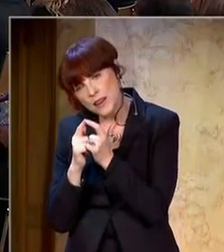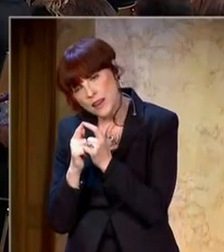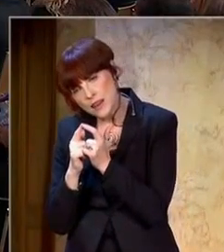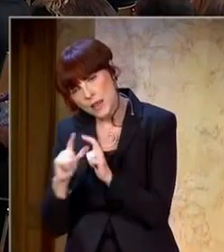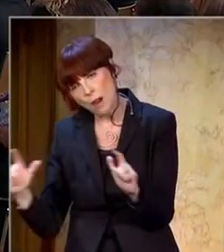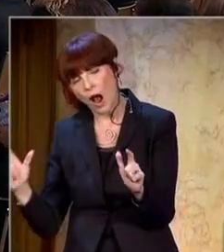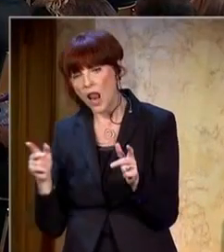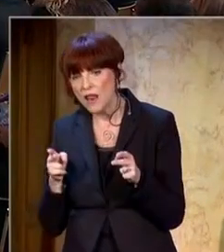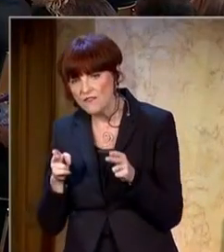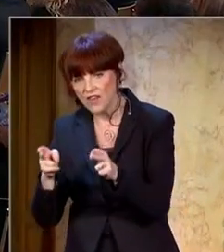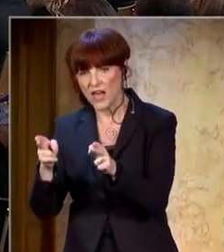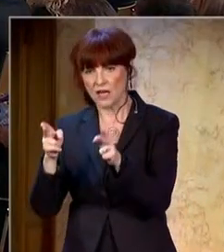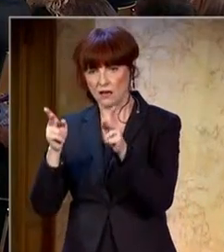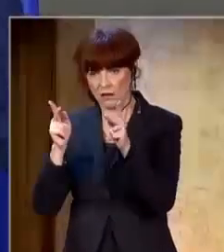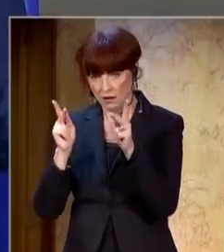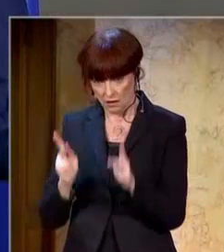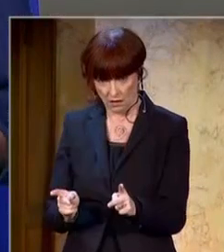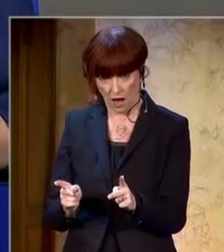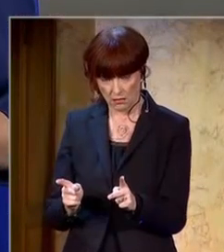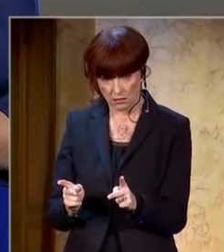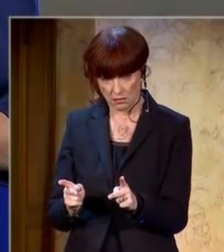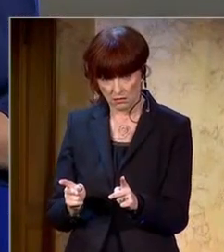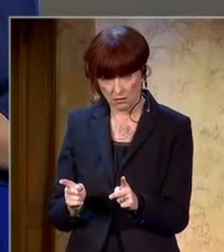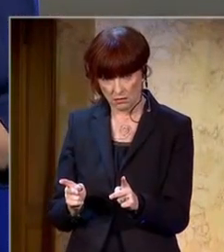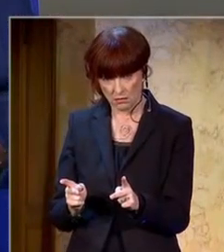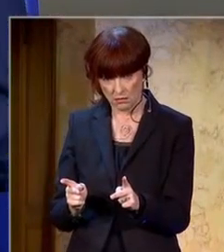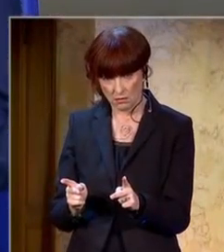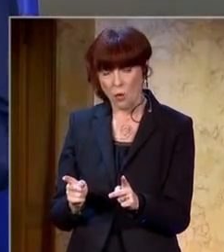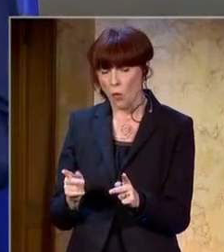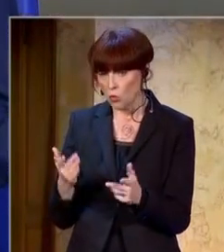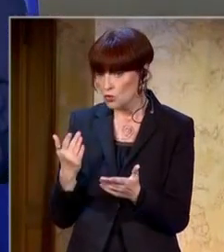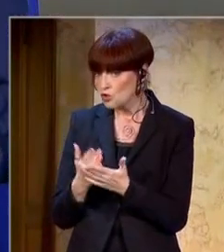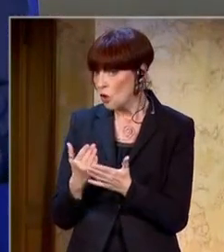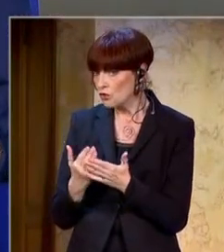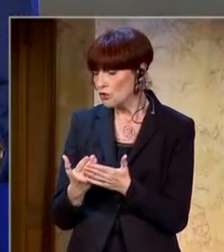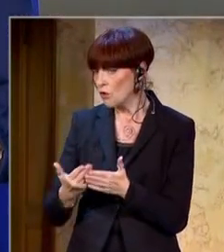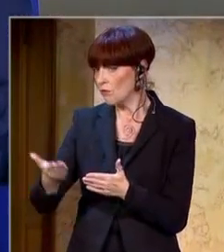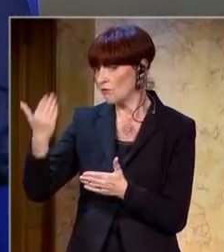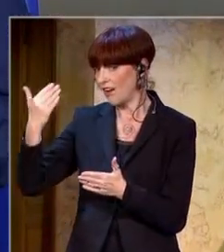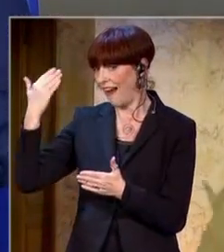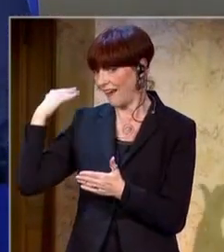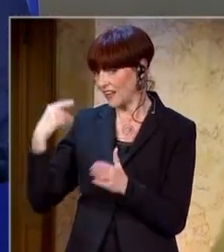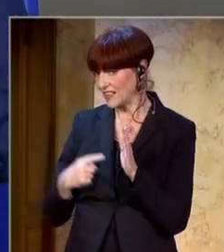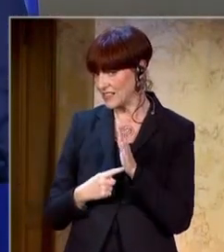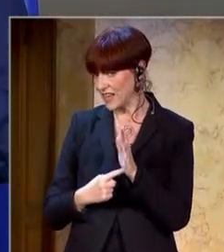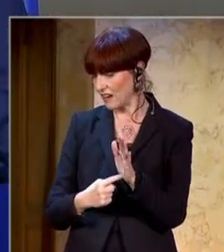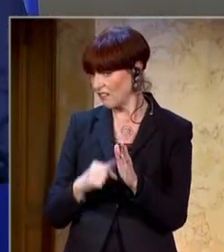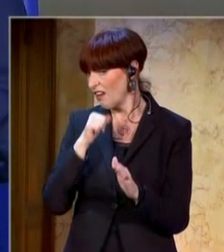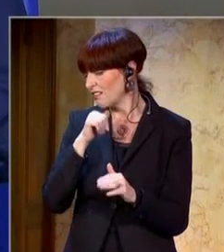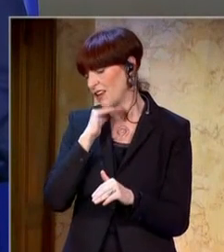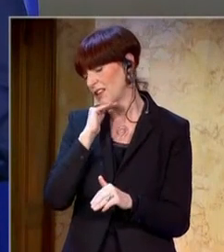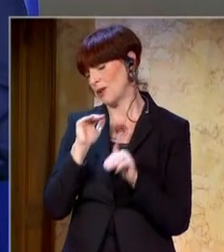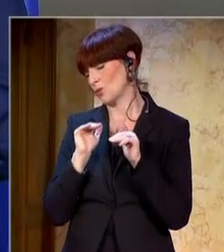zu gehen. Und ich glaube, dass die Vergangenheit gezeigt hat, dass hier nicht genug Schutz vorhanden